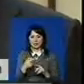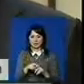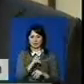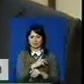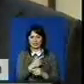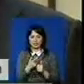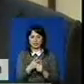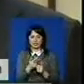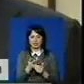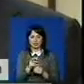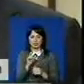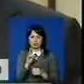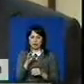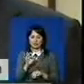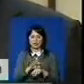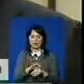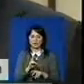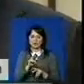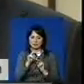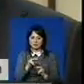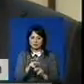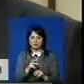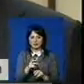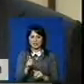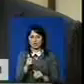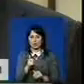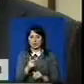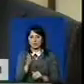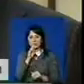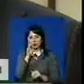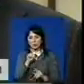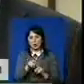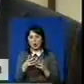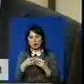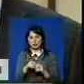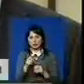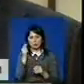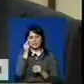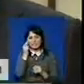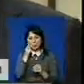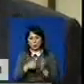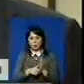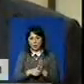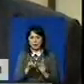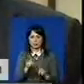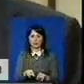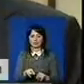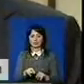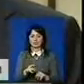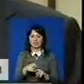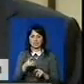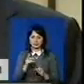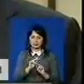სადაც ბავშვებს გაუწევენ როგორც და მათ მშობლებს და ოჯახებს, როგორც ფსიქოლოგიურ დახმარებას, ისე